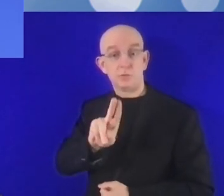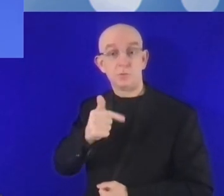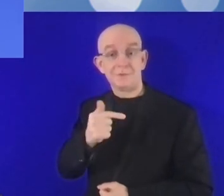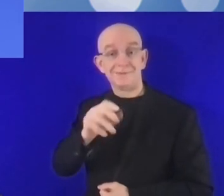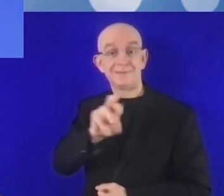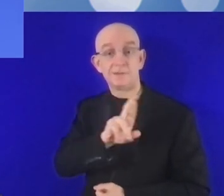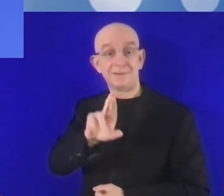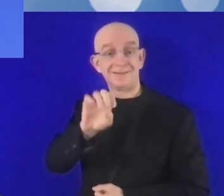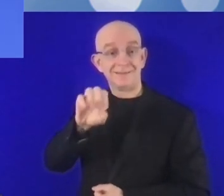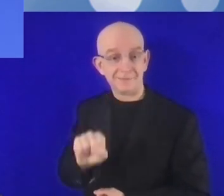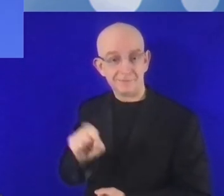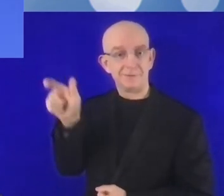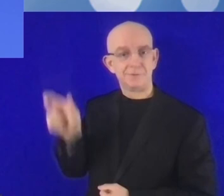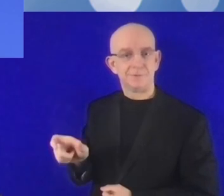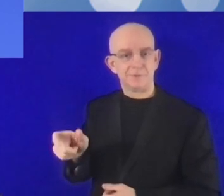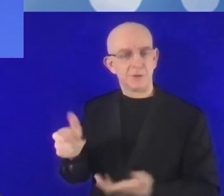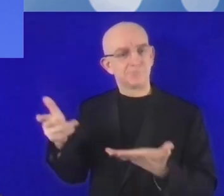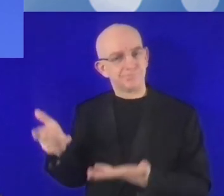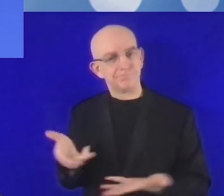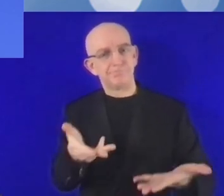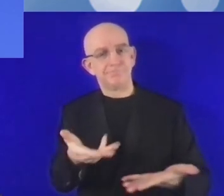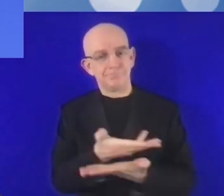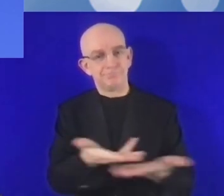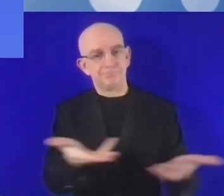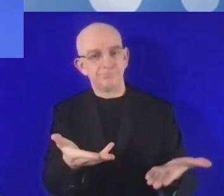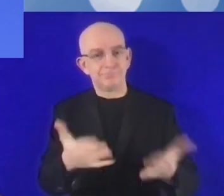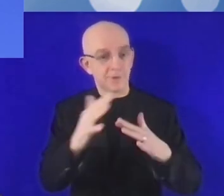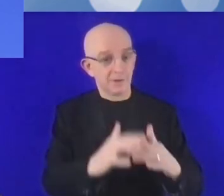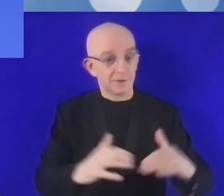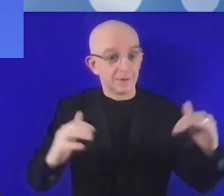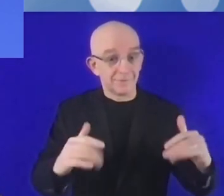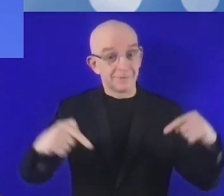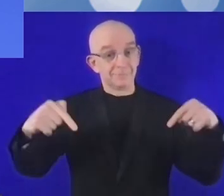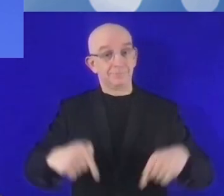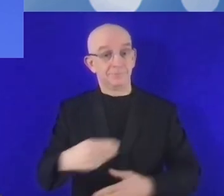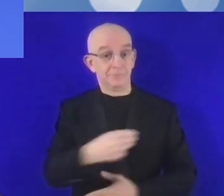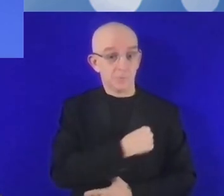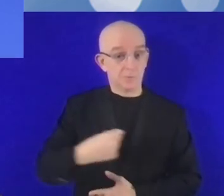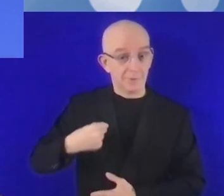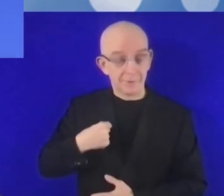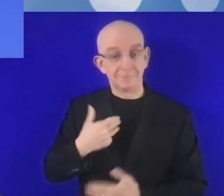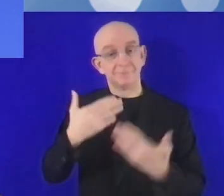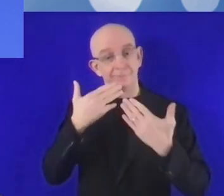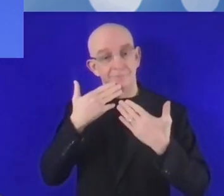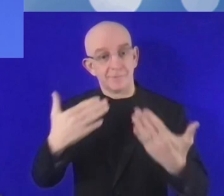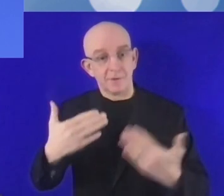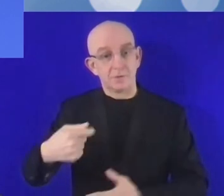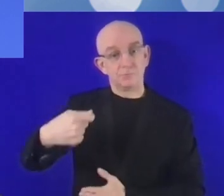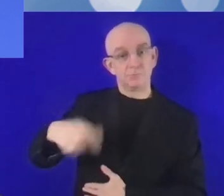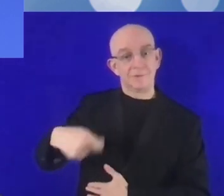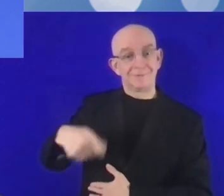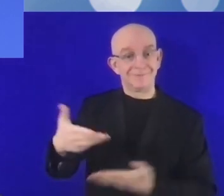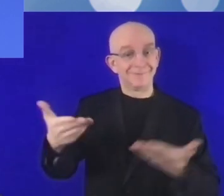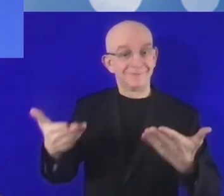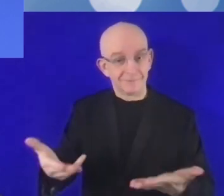意，向波兰表示谢意。我很高兴今天杜达总统和莫拉维